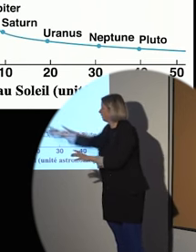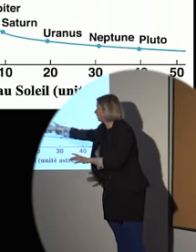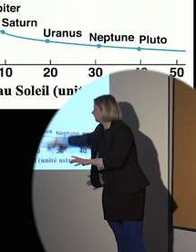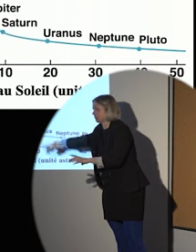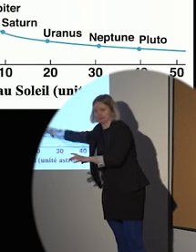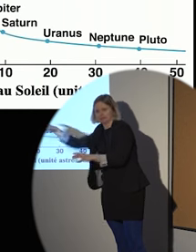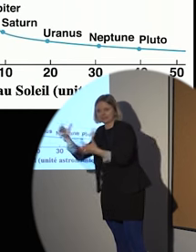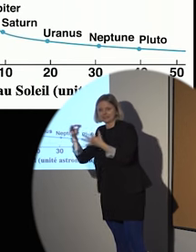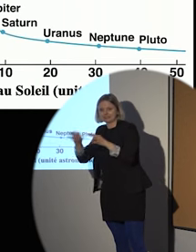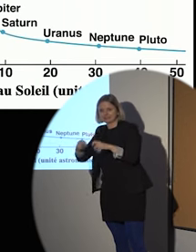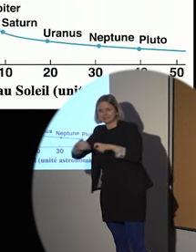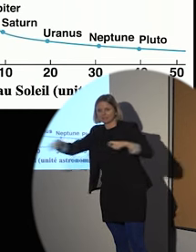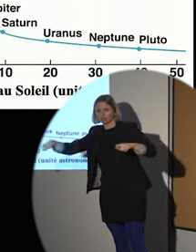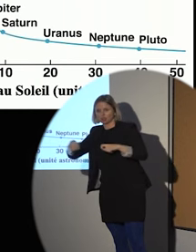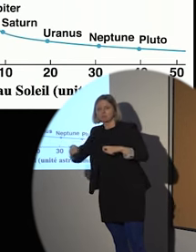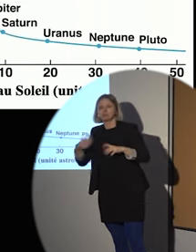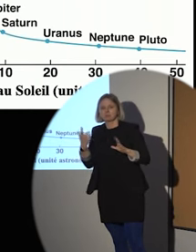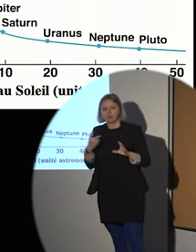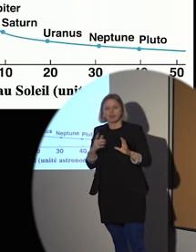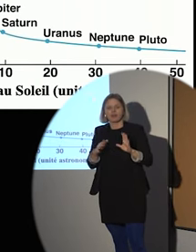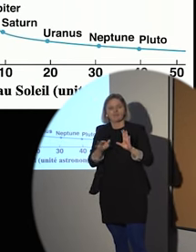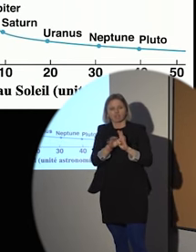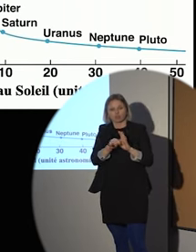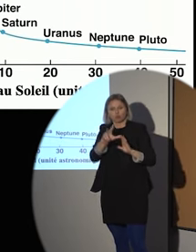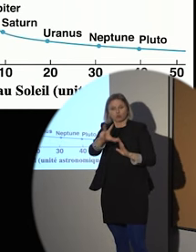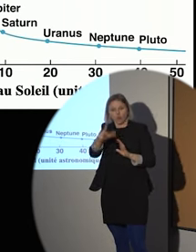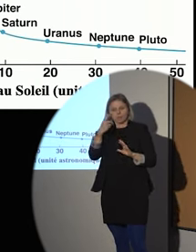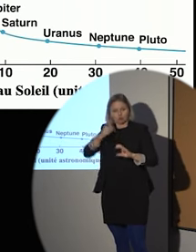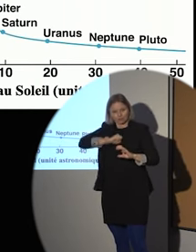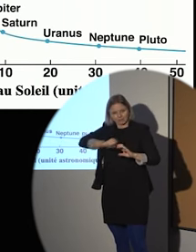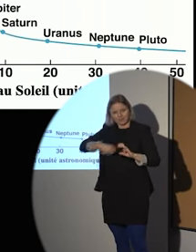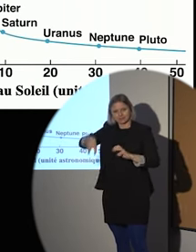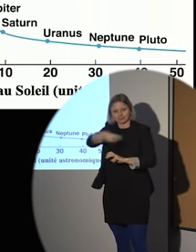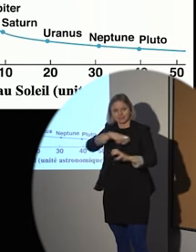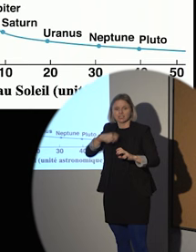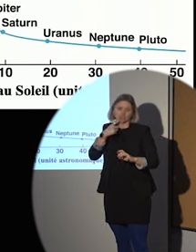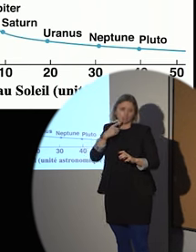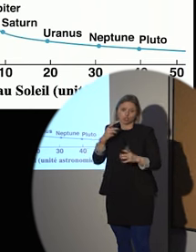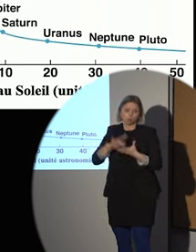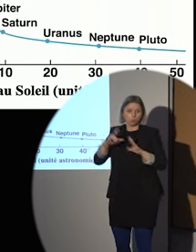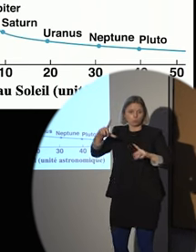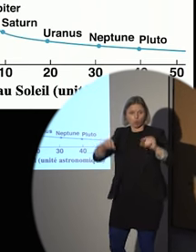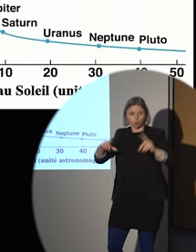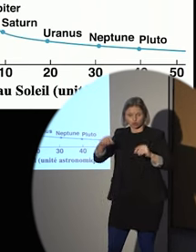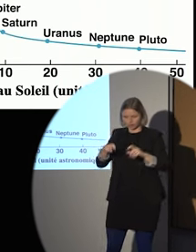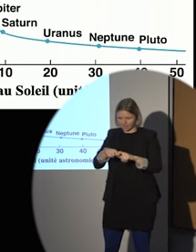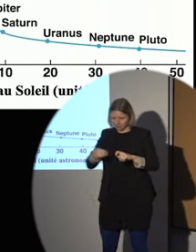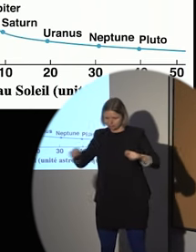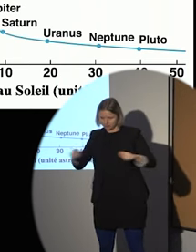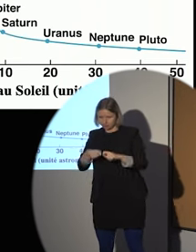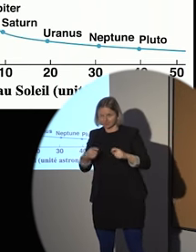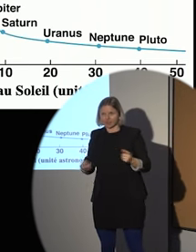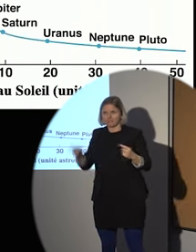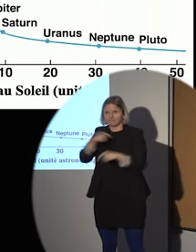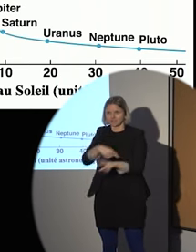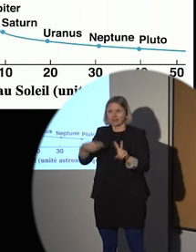en distance. Et en fait, ça veut dire que la vitesse est proportionnelle à l'inverse de la racine carrée du rayon.